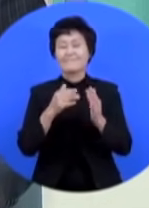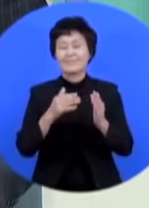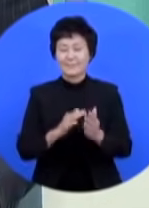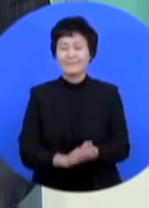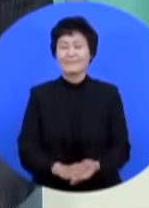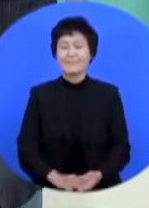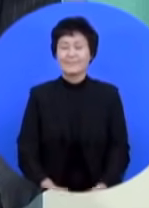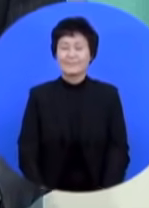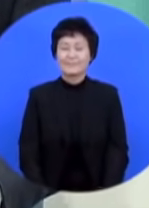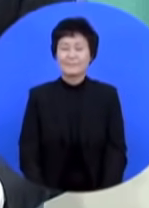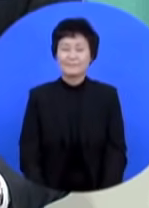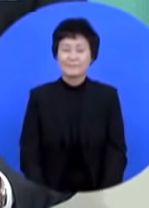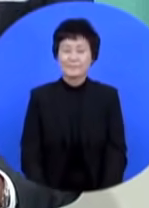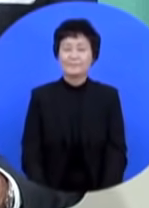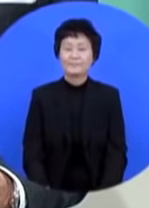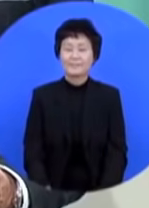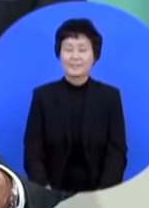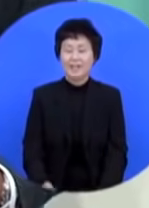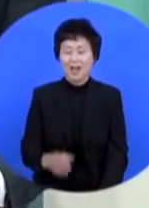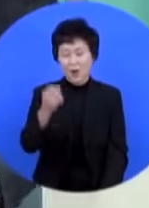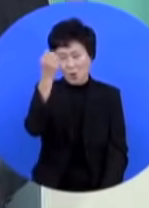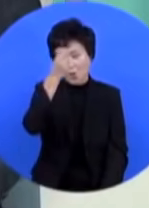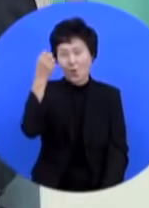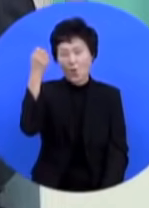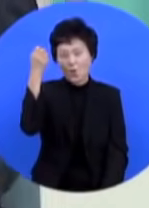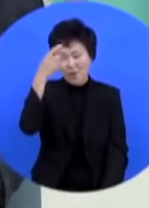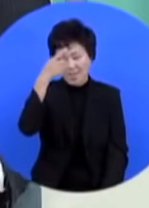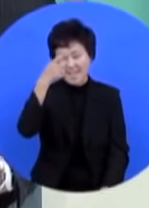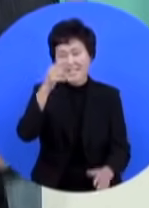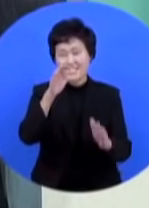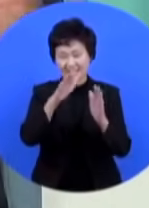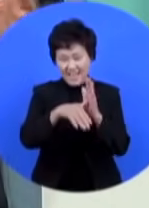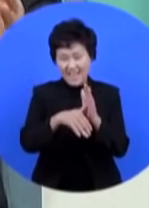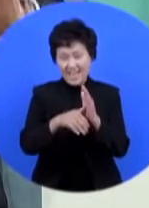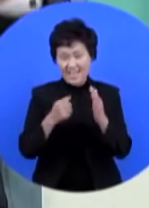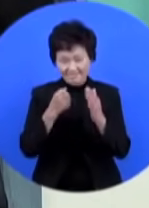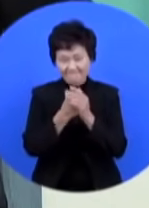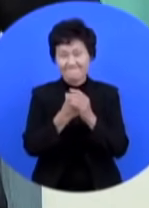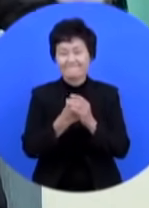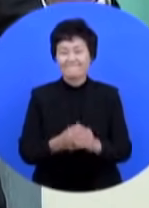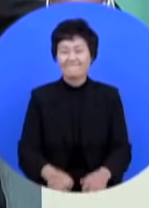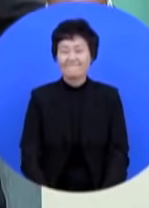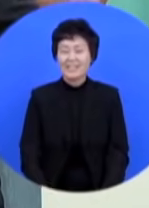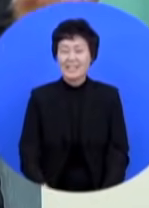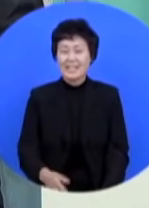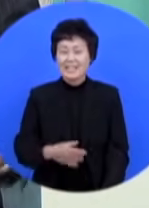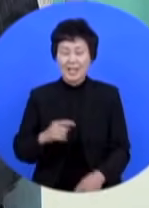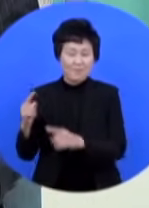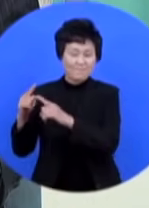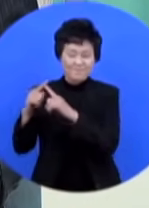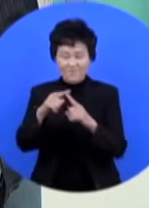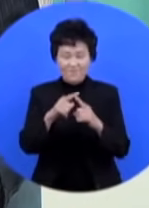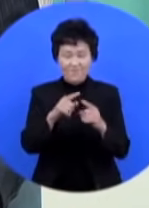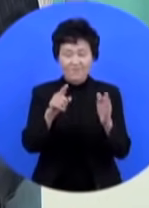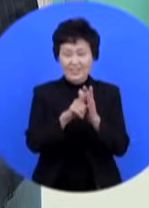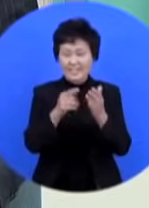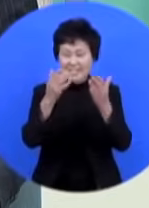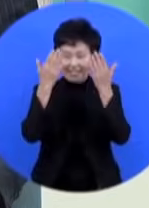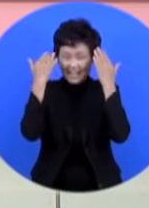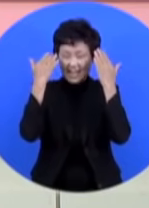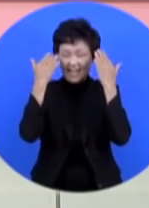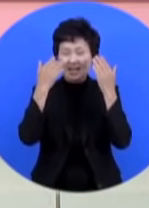중3, 고1 예, 입학생입니다. 고1. 아, 고1 때요. 야, 그럼 아주 예. 저는 저기 고등학교 졸업하고 나는 무조건 신학대학이야.